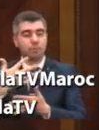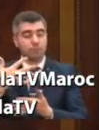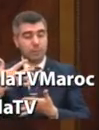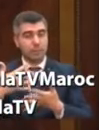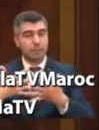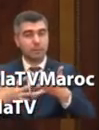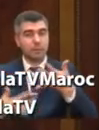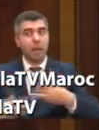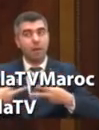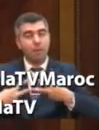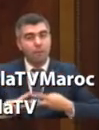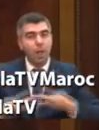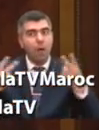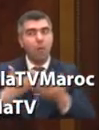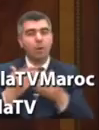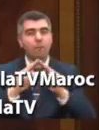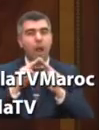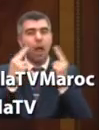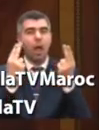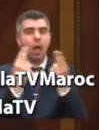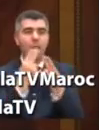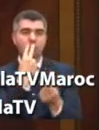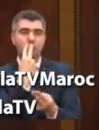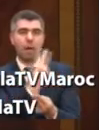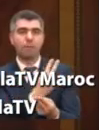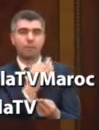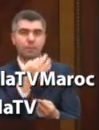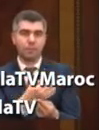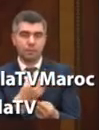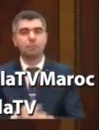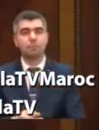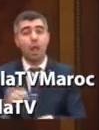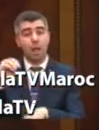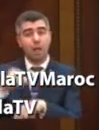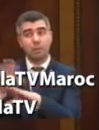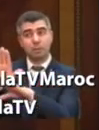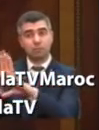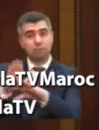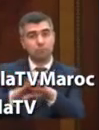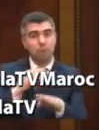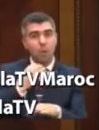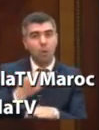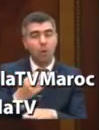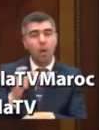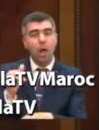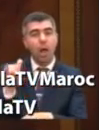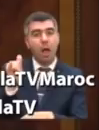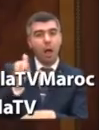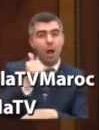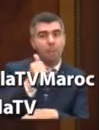المستحكم تجاه شعب أعزل، كما أننا ندعو كل الدول العربية والإسلامية للعب